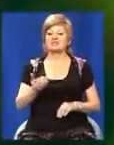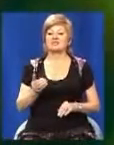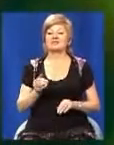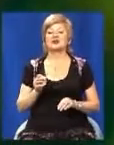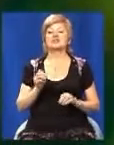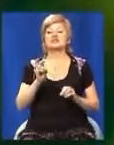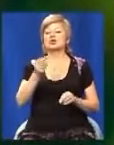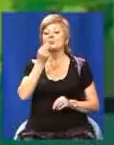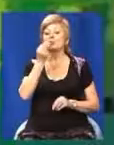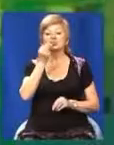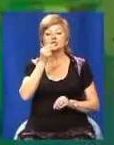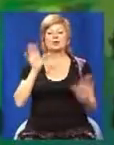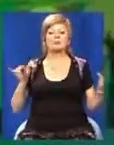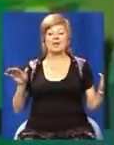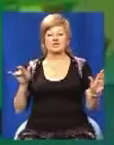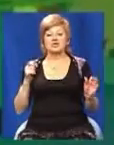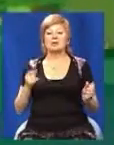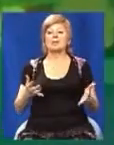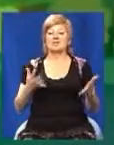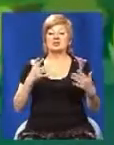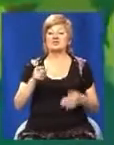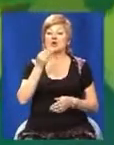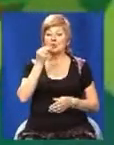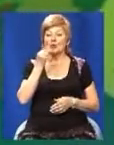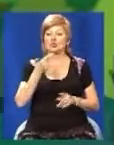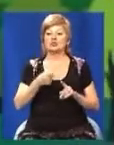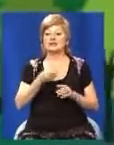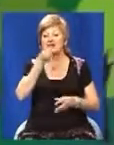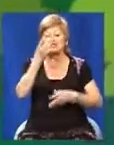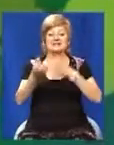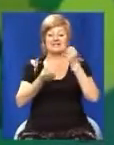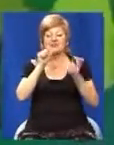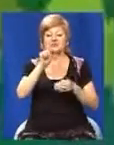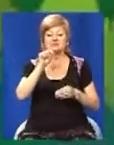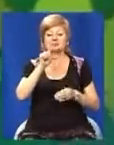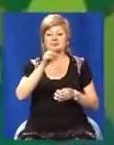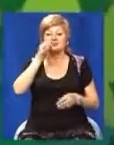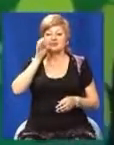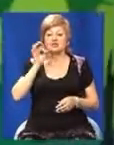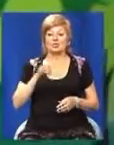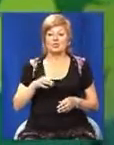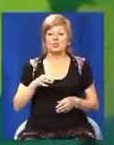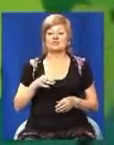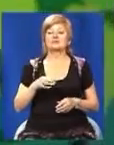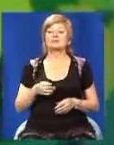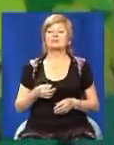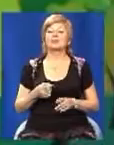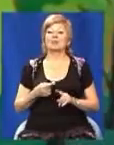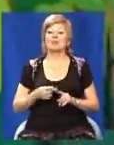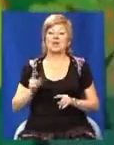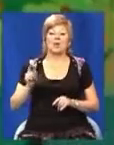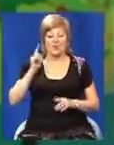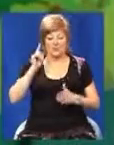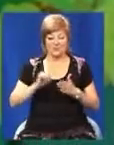чим харчуються метелики. Виявляється, їхня їжа – квітковий нектар, сік дерев і підгнилих фруктів. У